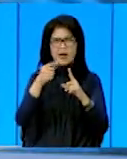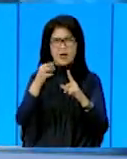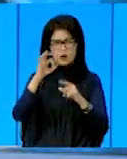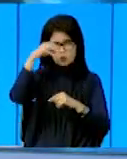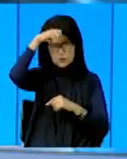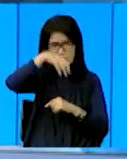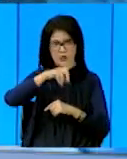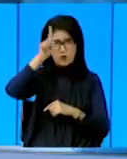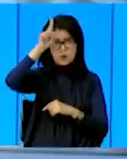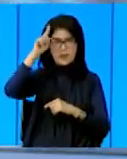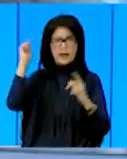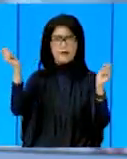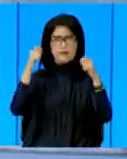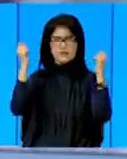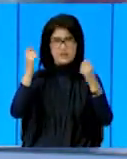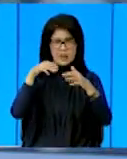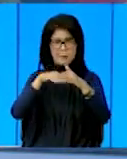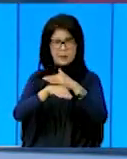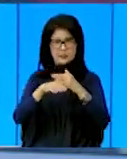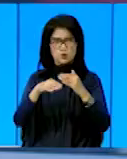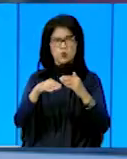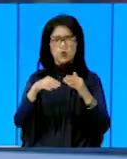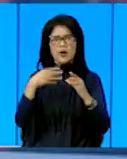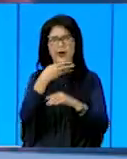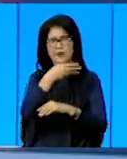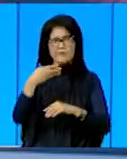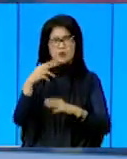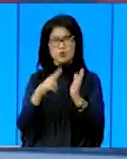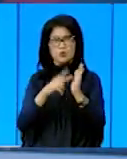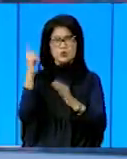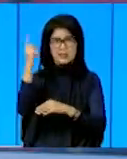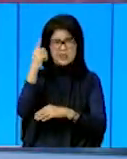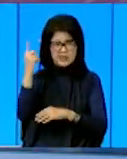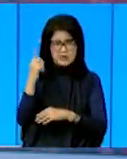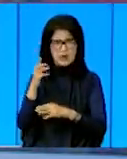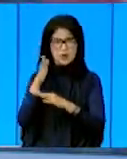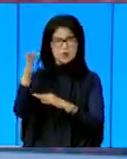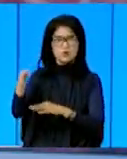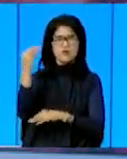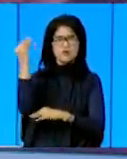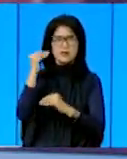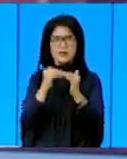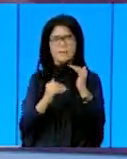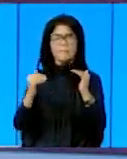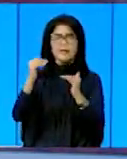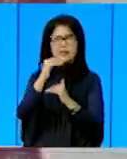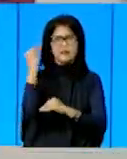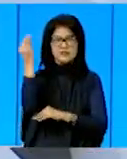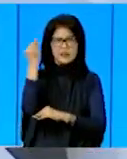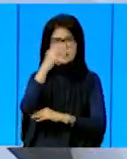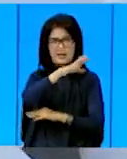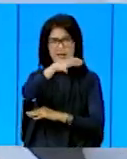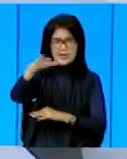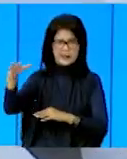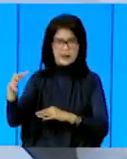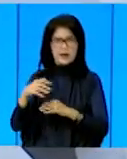Festival yang masuk Karisma Event Nusantara ini diyakini mampu menarik kunjungan wisatawan dan meningkatkan pariwisata daerah.